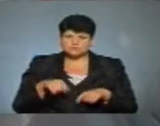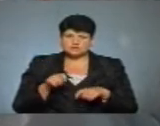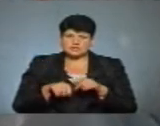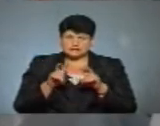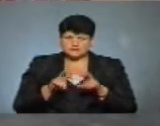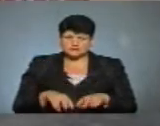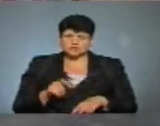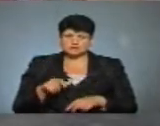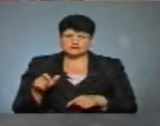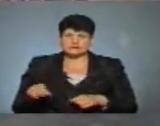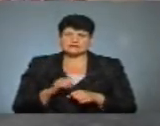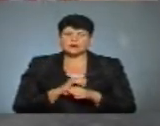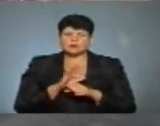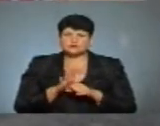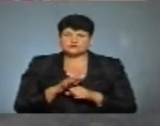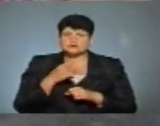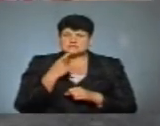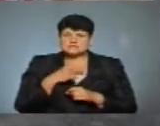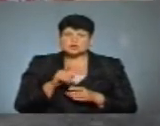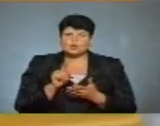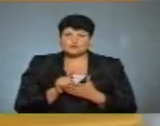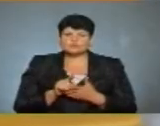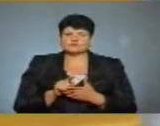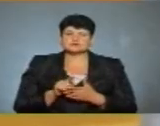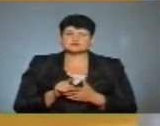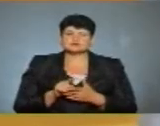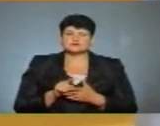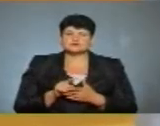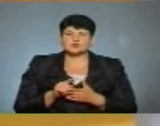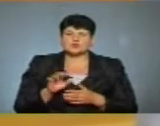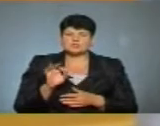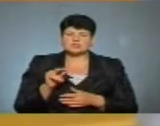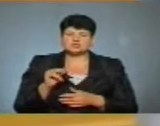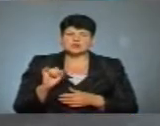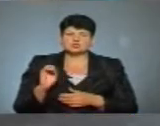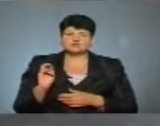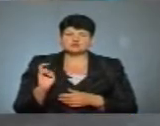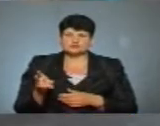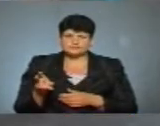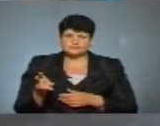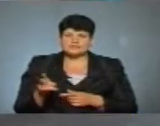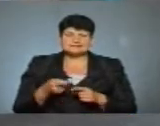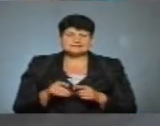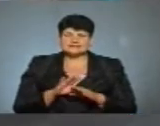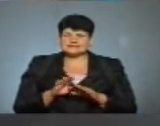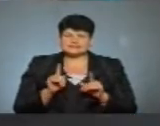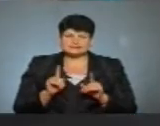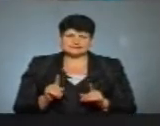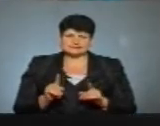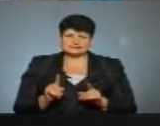на коронавірус, розповіла виконувачка обов'язків директорки обласного лабораторного центру Оксана Чайчук. Це не тільки вірусологи, це